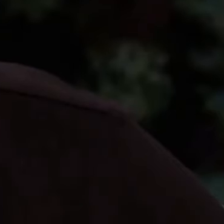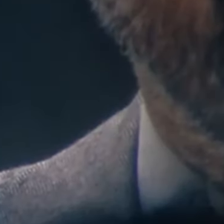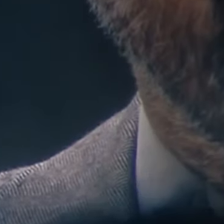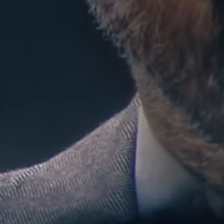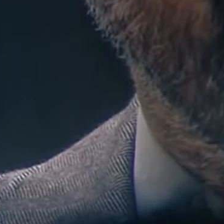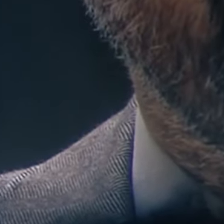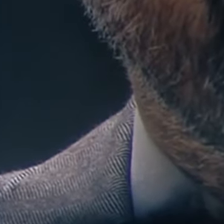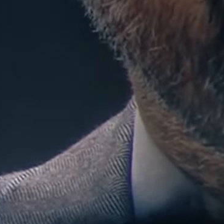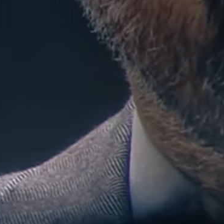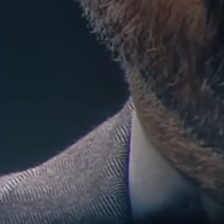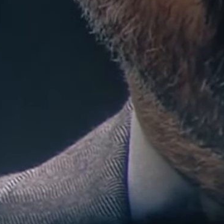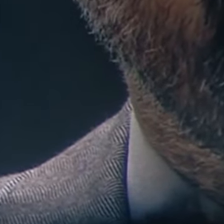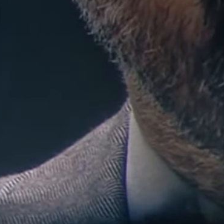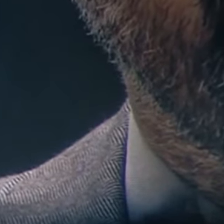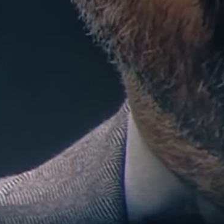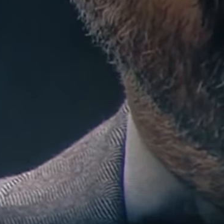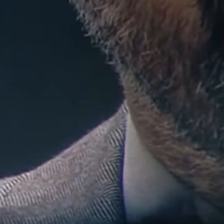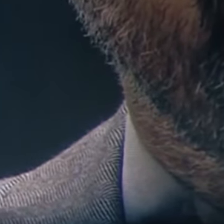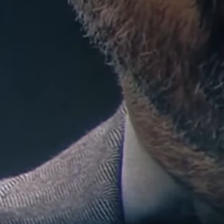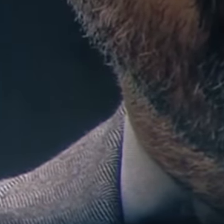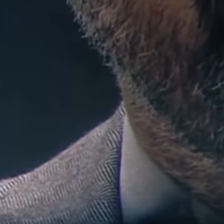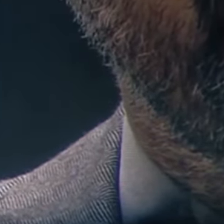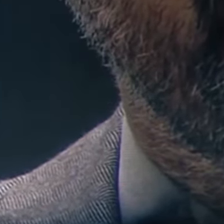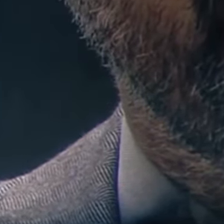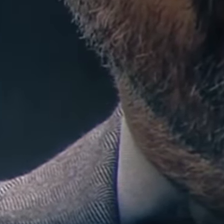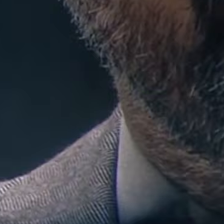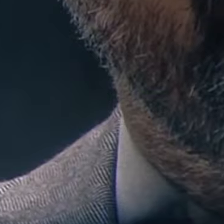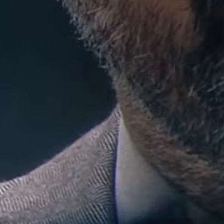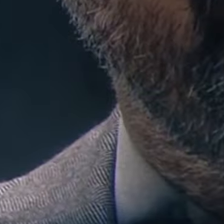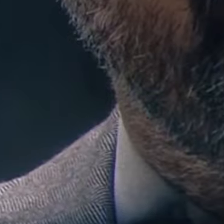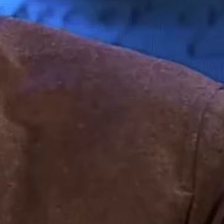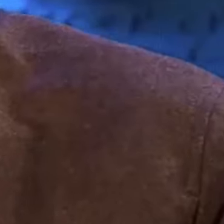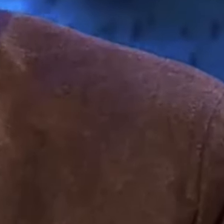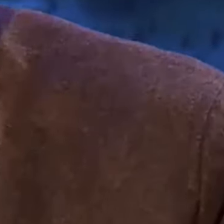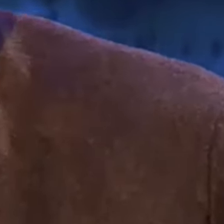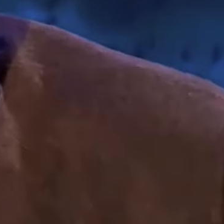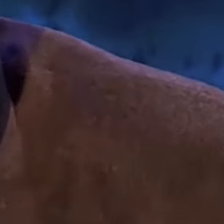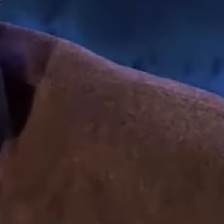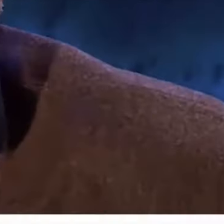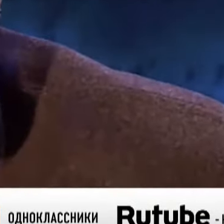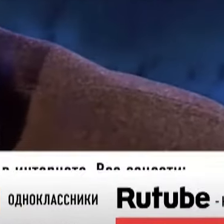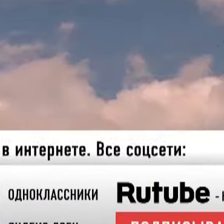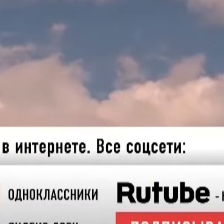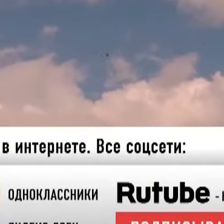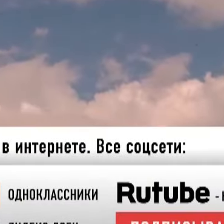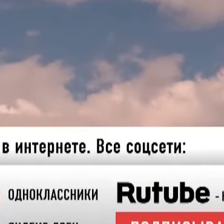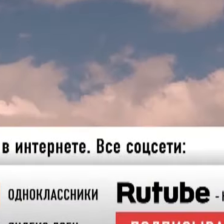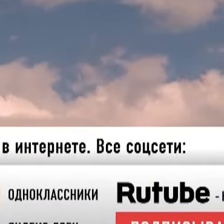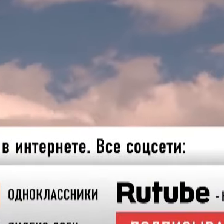чем спасение. По субботам в 10 вечера на Спасе. Вот уж чего, вот уж какого я ответа не ожидал.